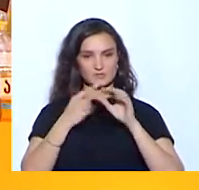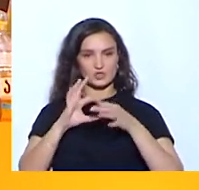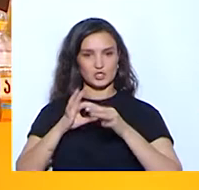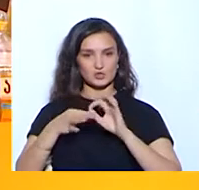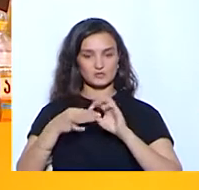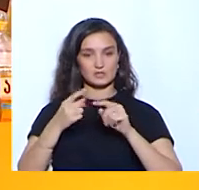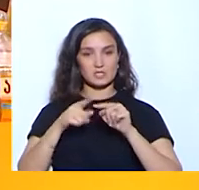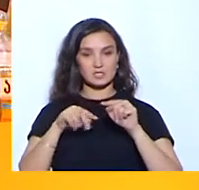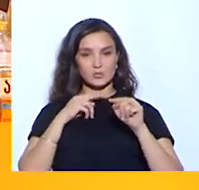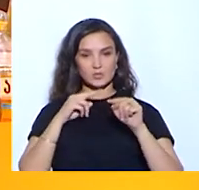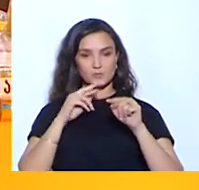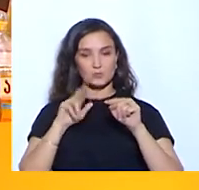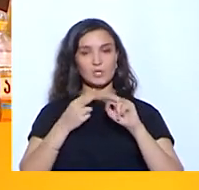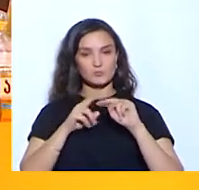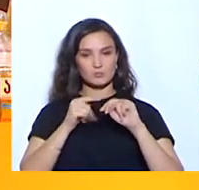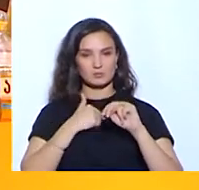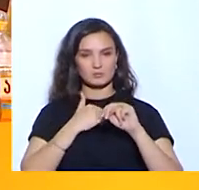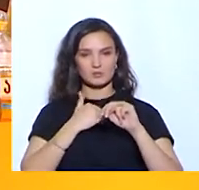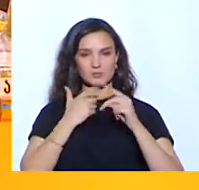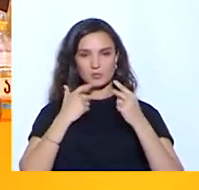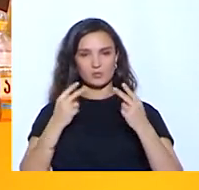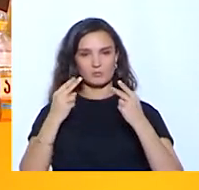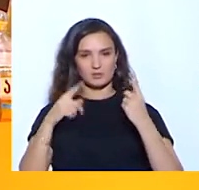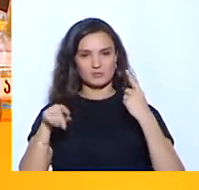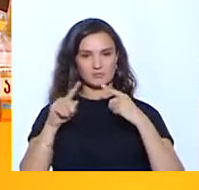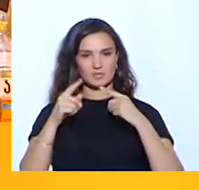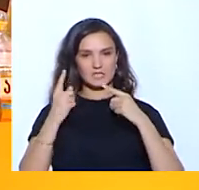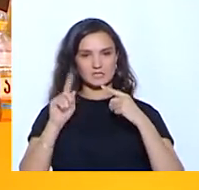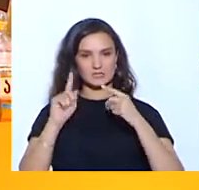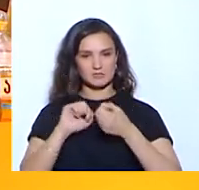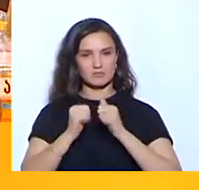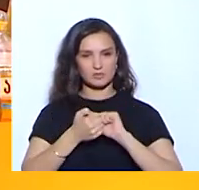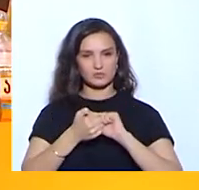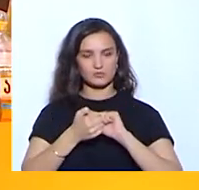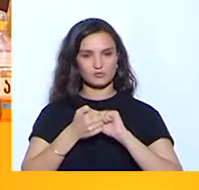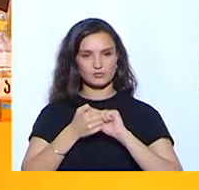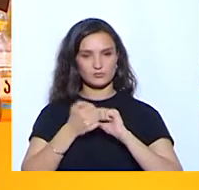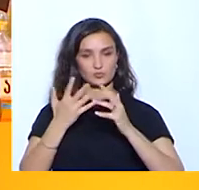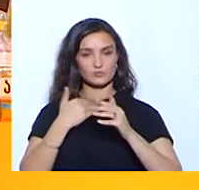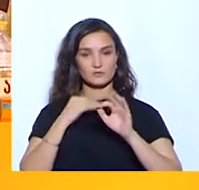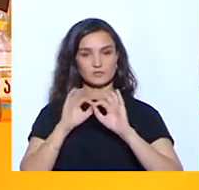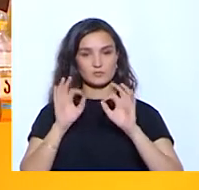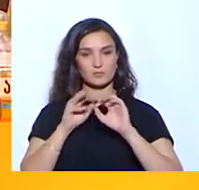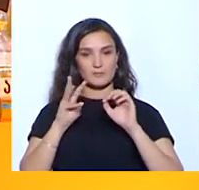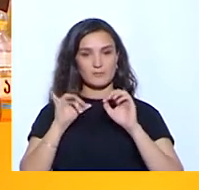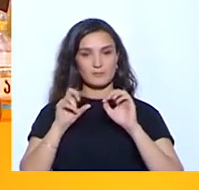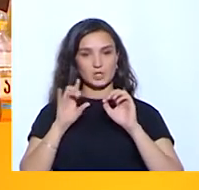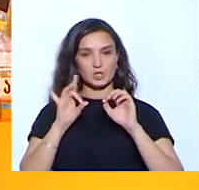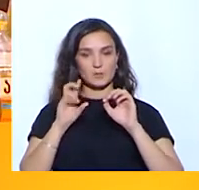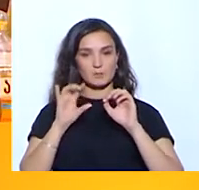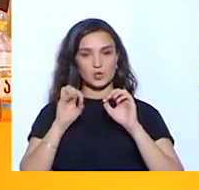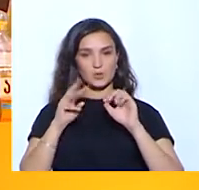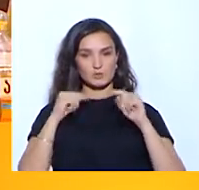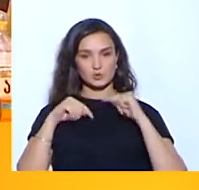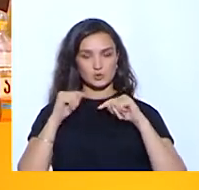არის გასათვალისწინებელი და ამიტომ მე მინდა რომ მაყურებელმა ერთი რამ დაიმახსოვროს. თუ ჩვენ ლაპარაკობთ მიკრობიომის